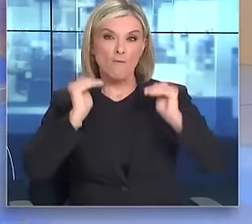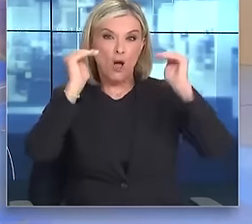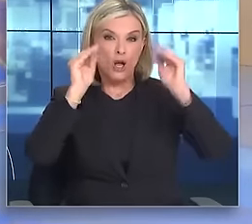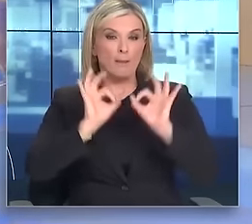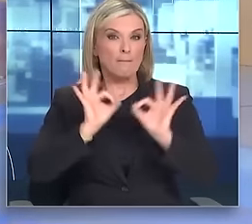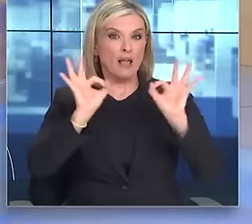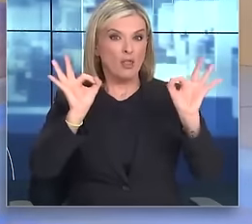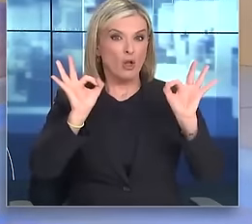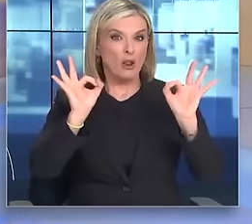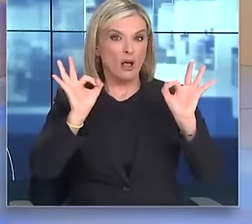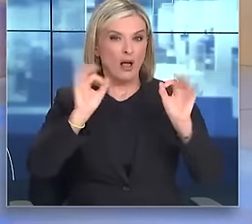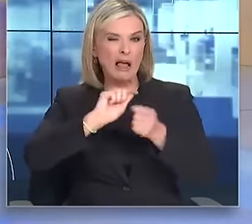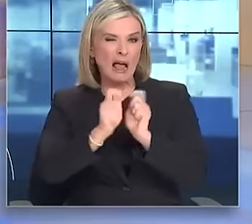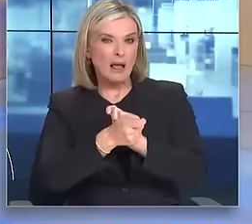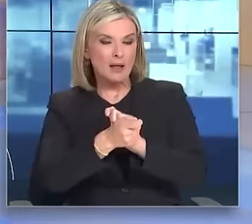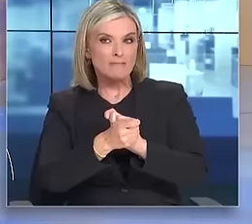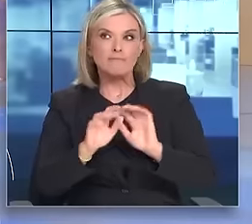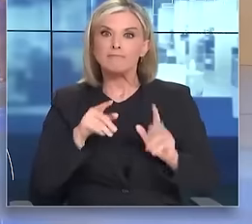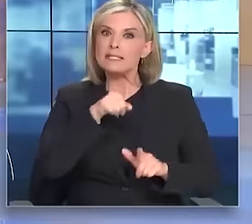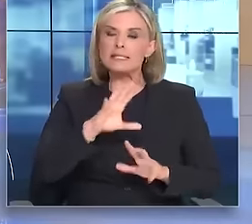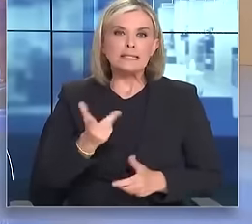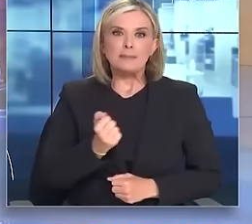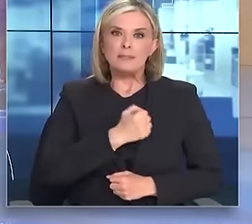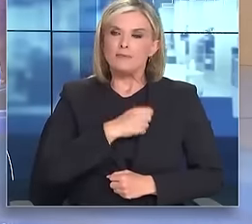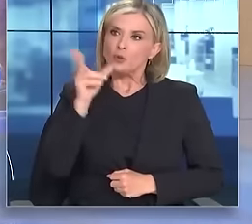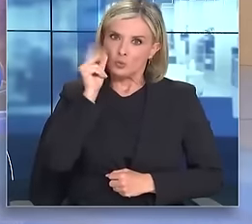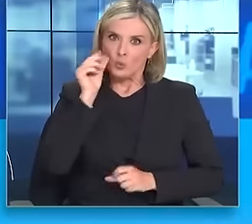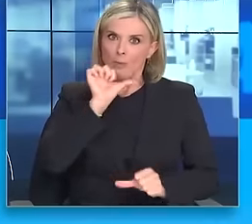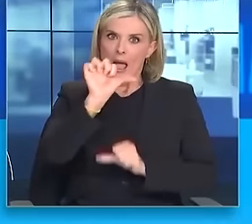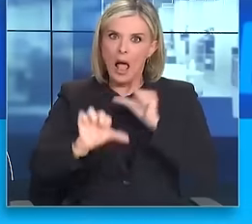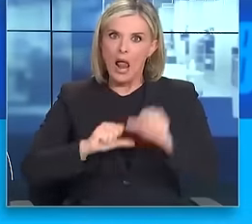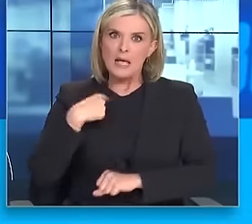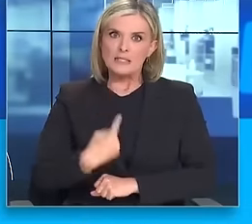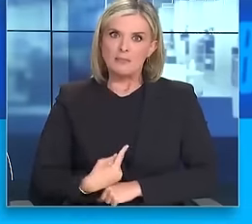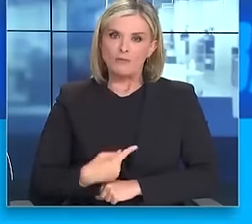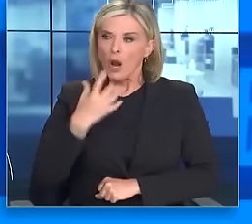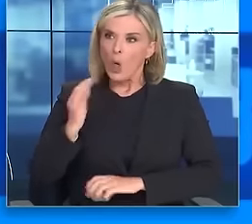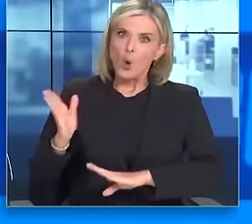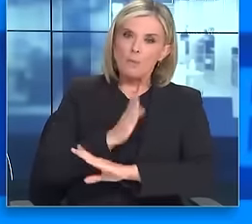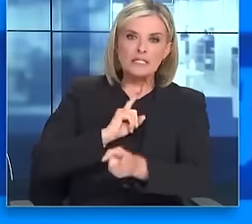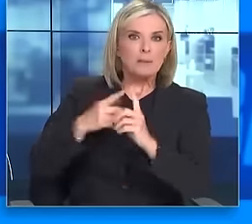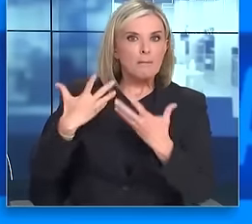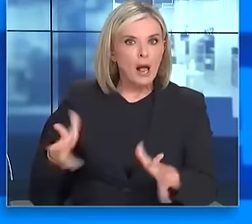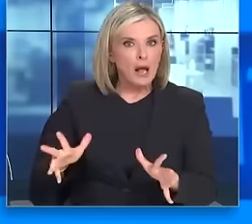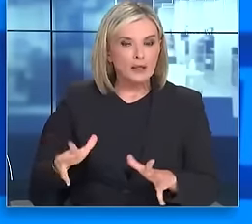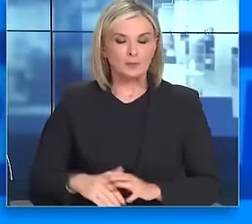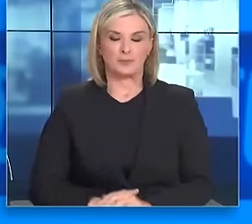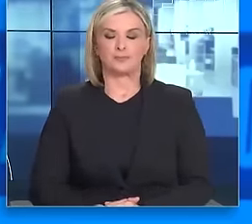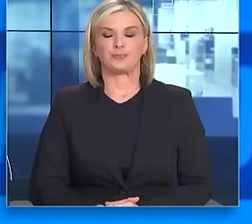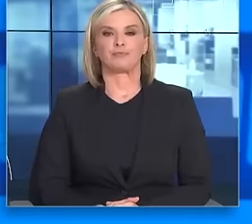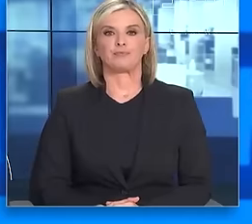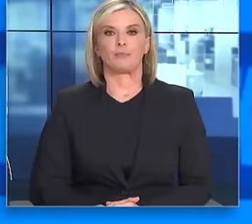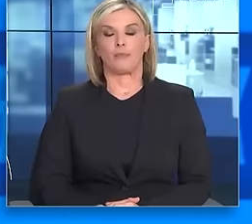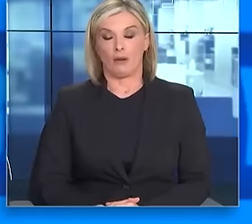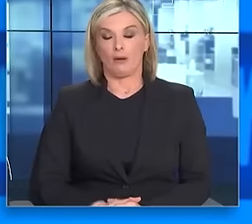μιλάμε για μια ουσιαστική και ριζική αλλαγή της στάσης των Σκοπίων στο θέμα αυτό. Καταρχάς, θέλω να είμαστε πολύ σαφείς